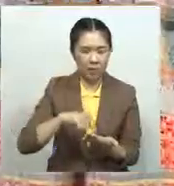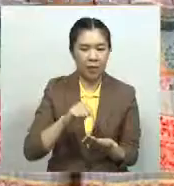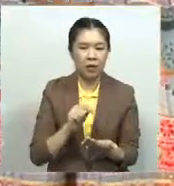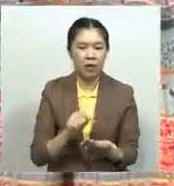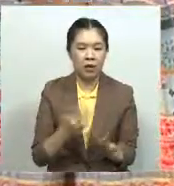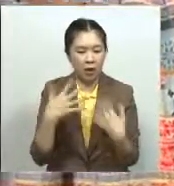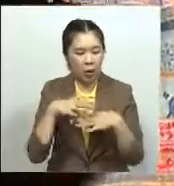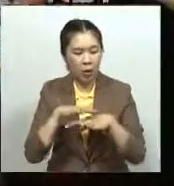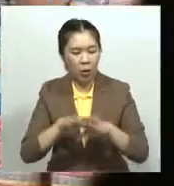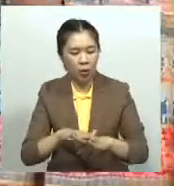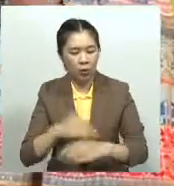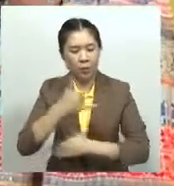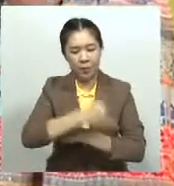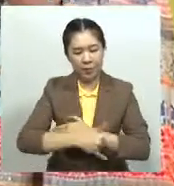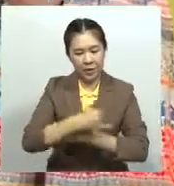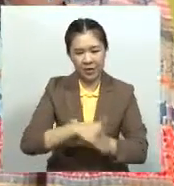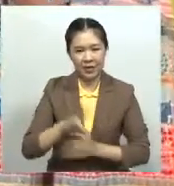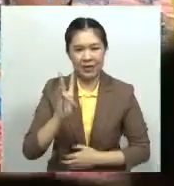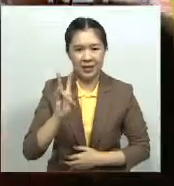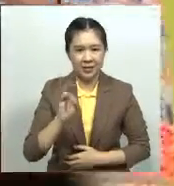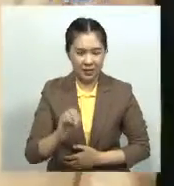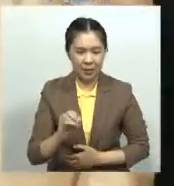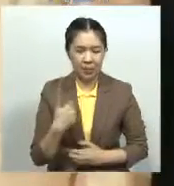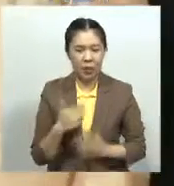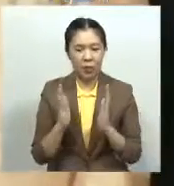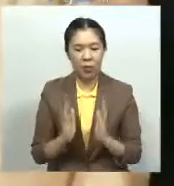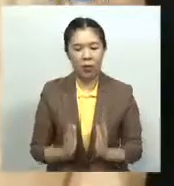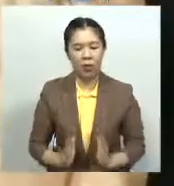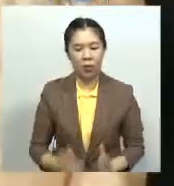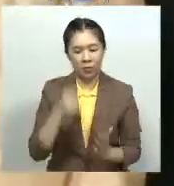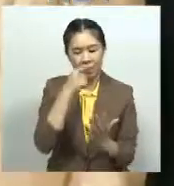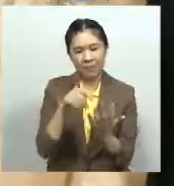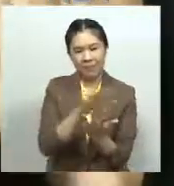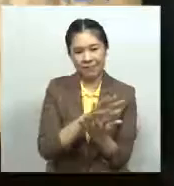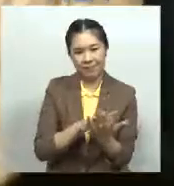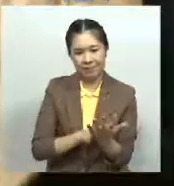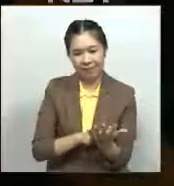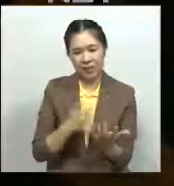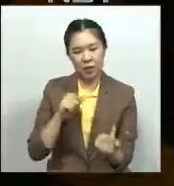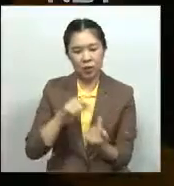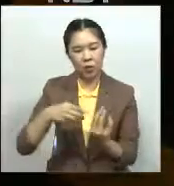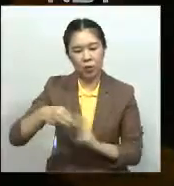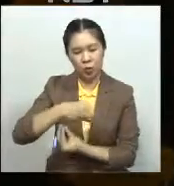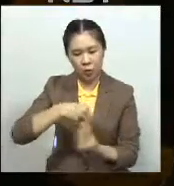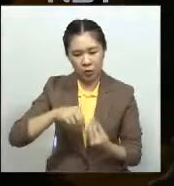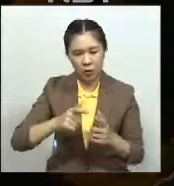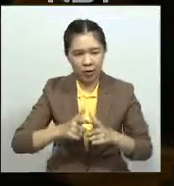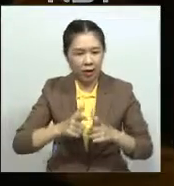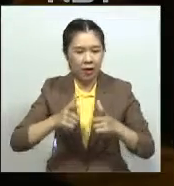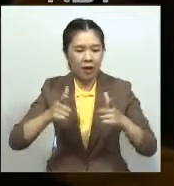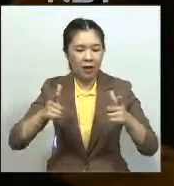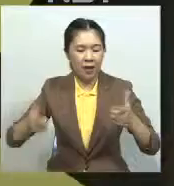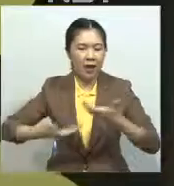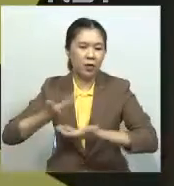ซึ่งจะเป็นการสร้างโอกาสให้ผู้ประกอบการและผู้ส่งออกสินค้าไลฟ์สไตล์ของไทยได้ขยายธุรกิจสู่ตลาดต่างประเท